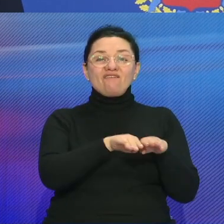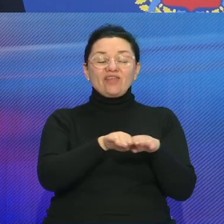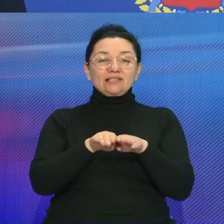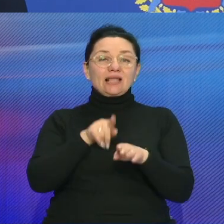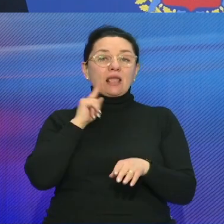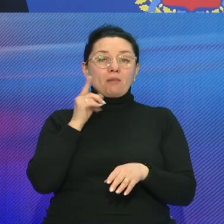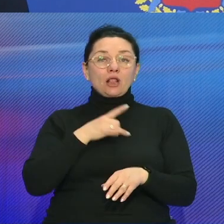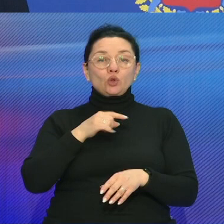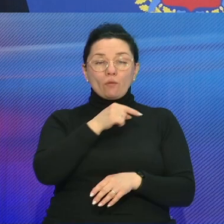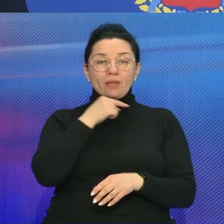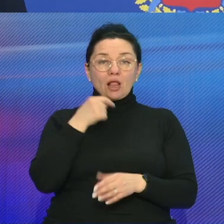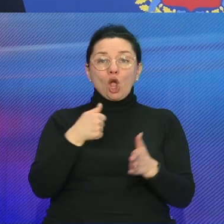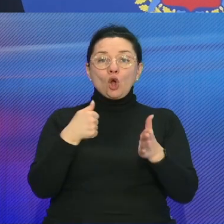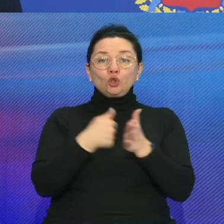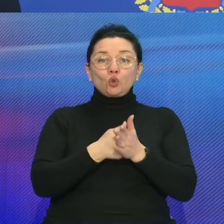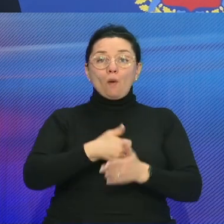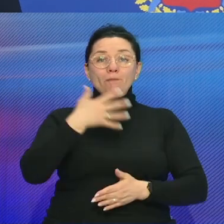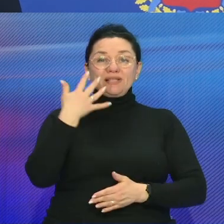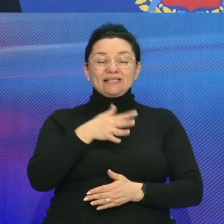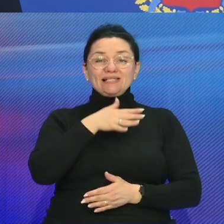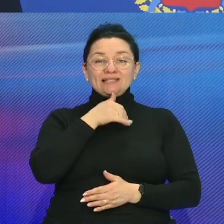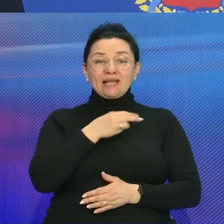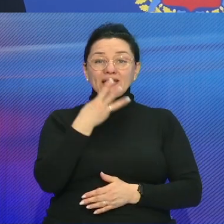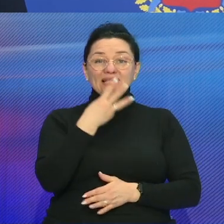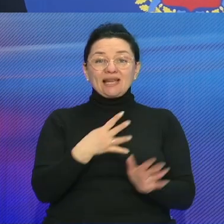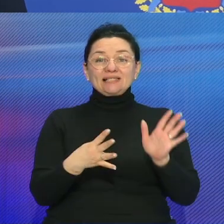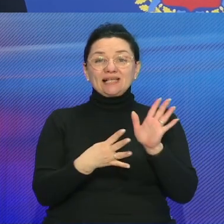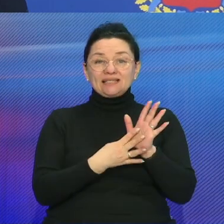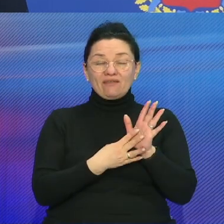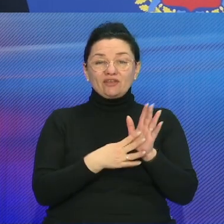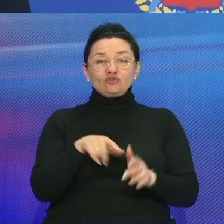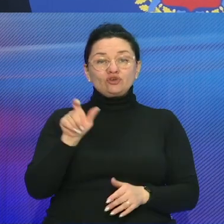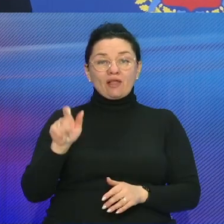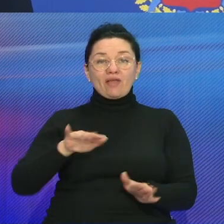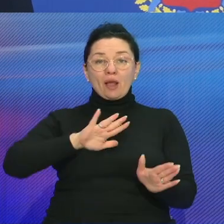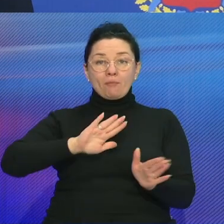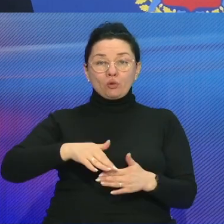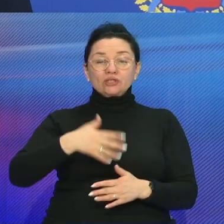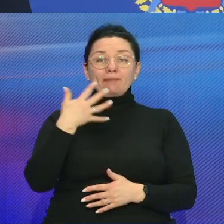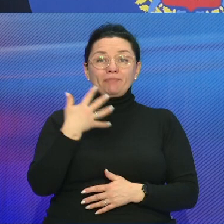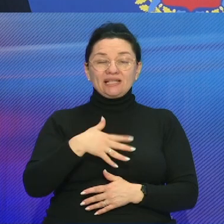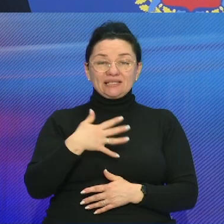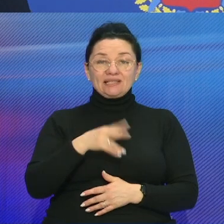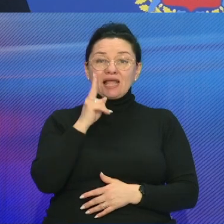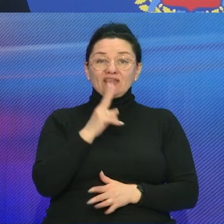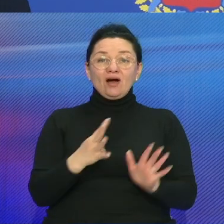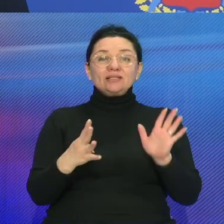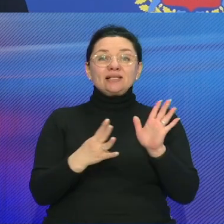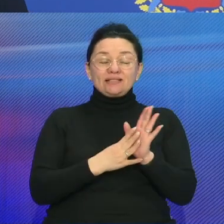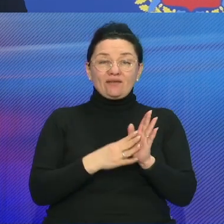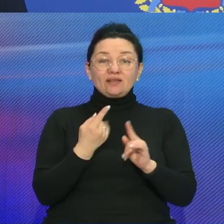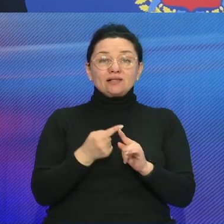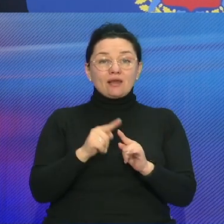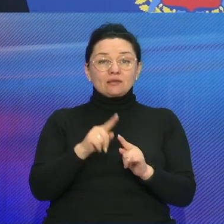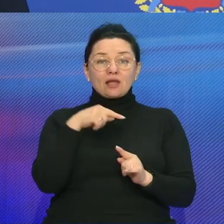До 50 лет 39 человек. После 50-29 это говорит о том,